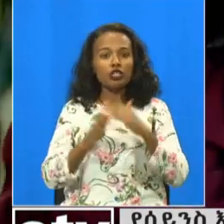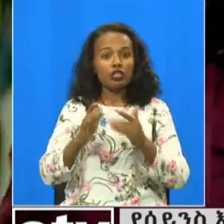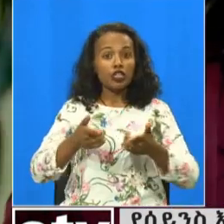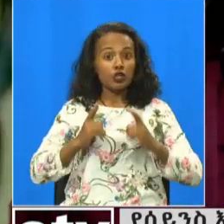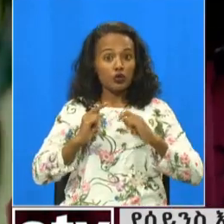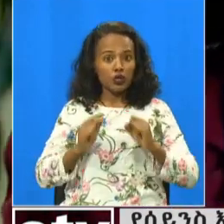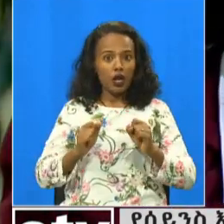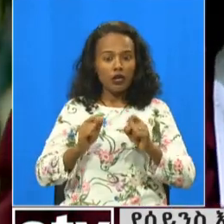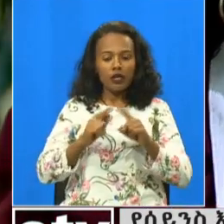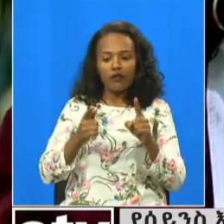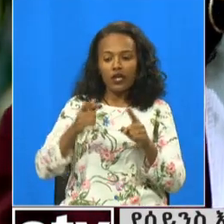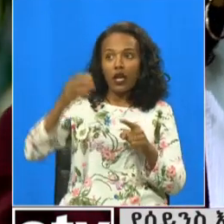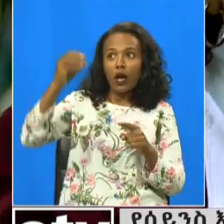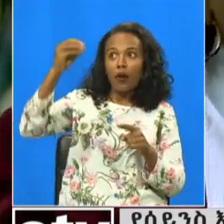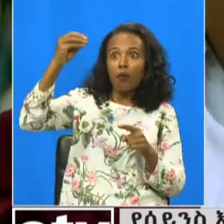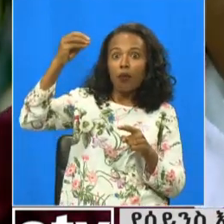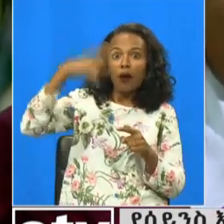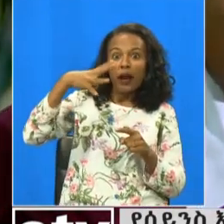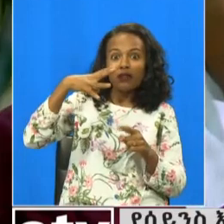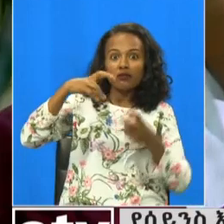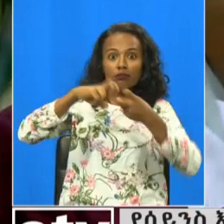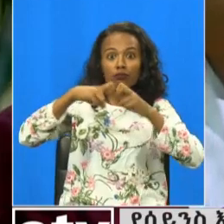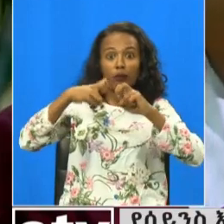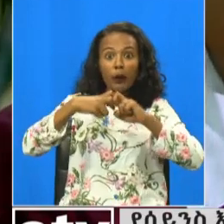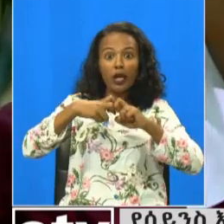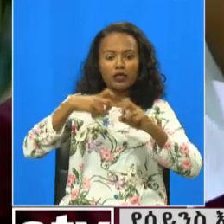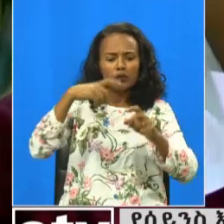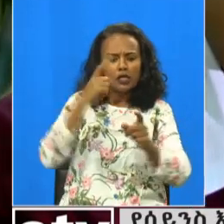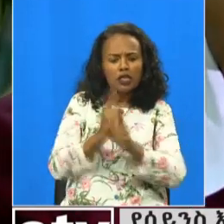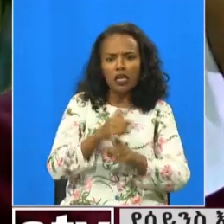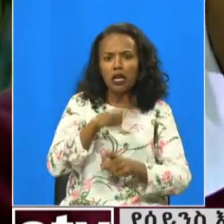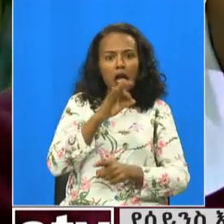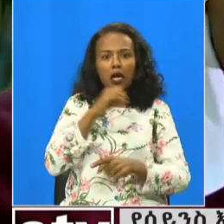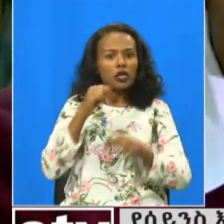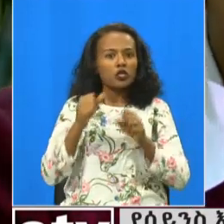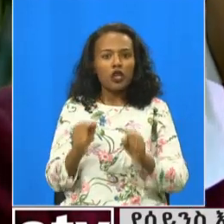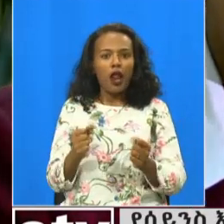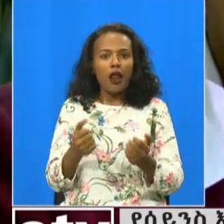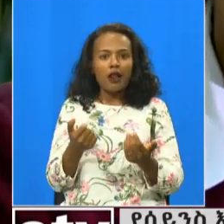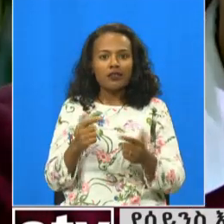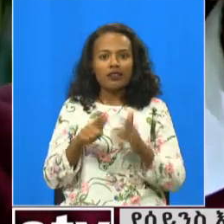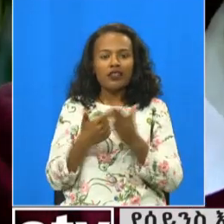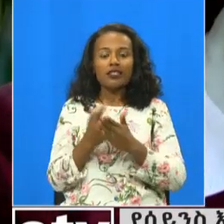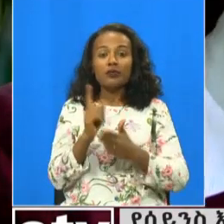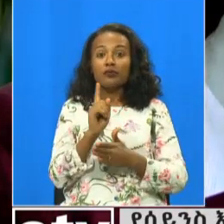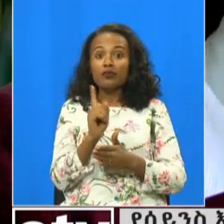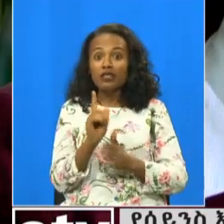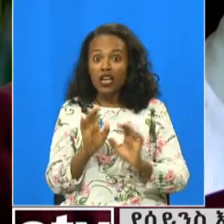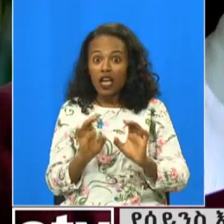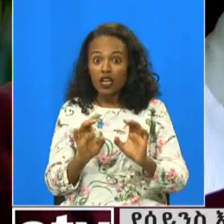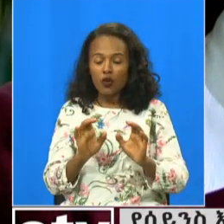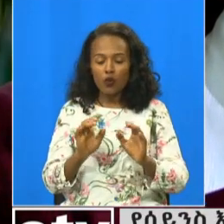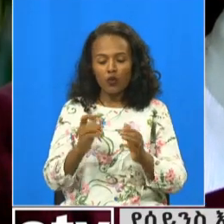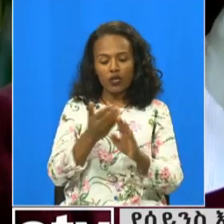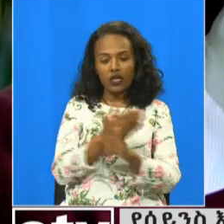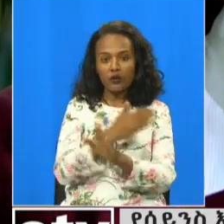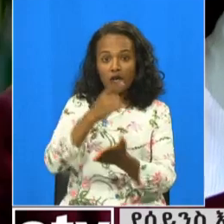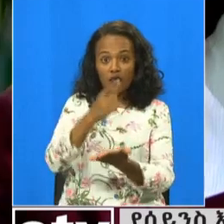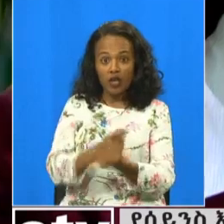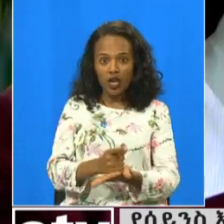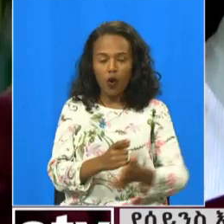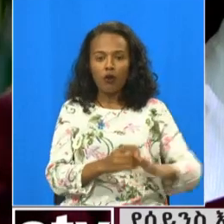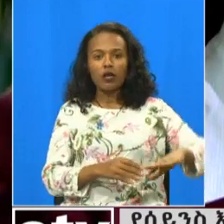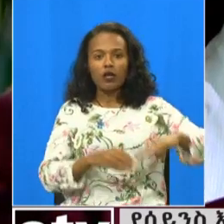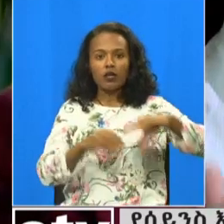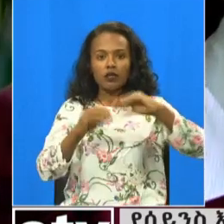ይችላል። ኢቭን መብራት እንኳን በትክክል ማይገኝበት ቦታ ይኖራል። ስለዚህ ምንድነው ያደረግነው ቀድመ መረቃው